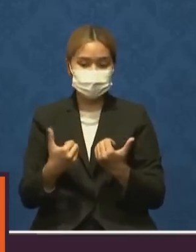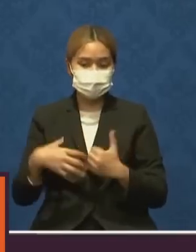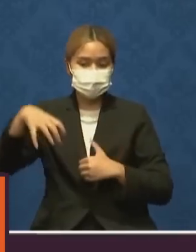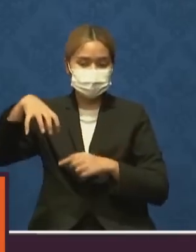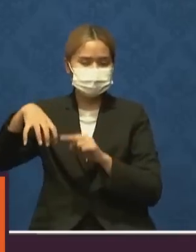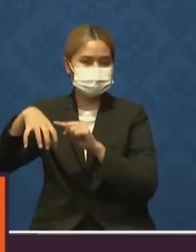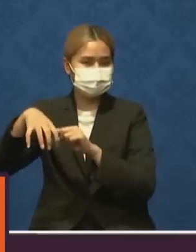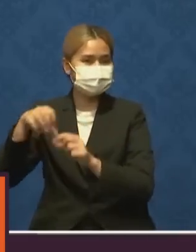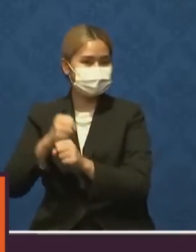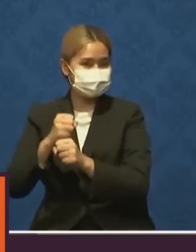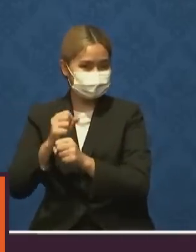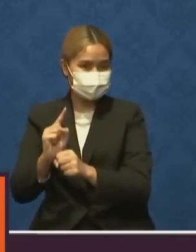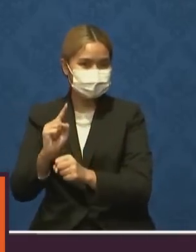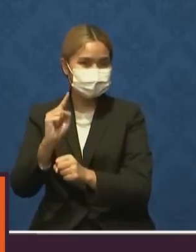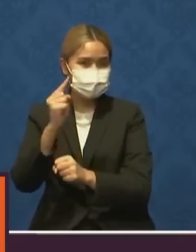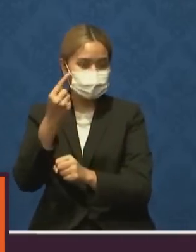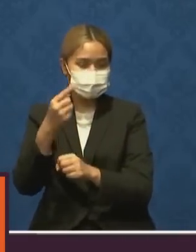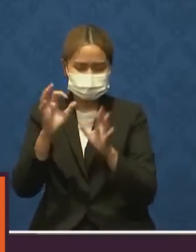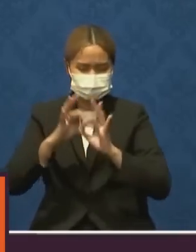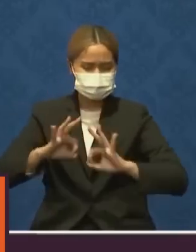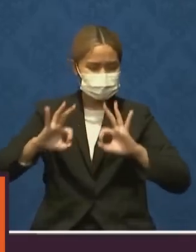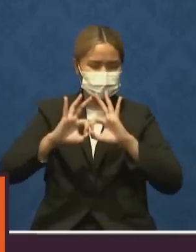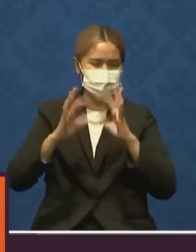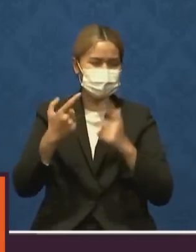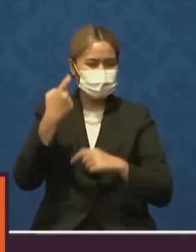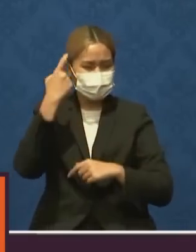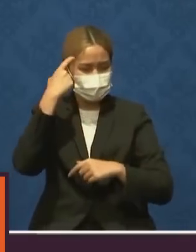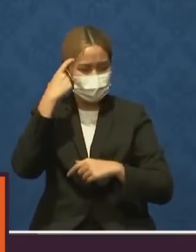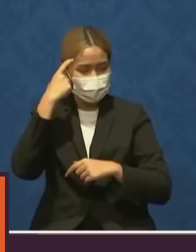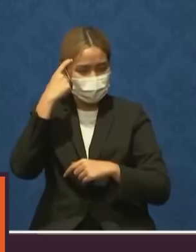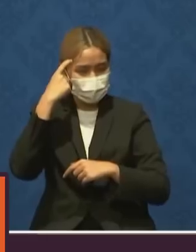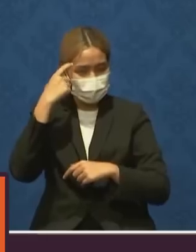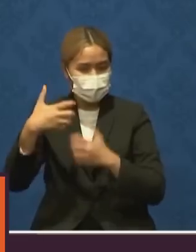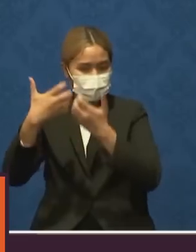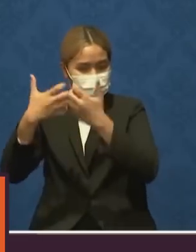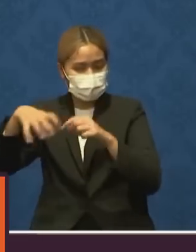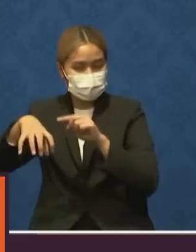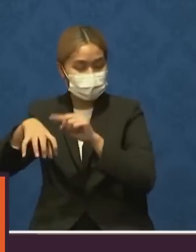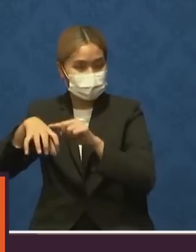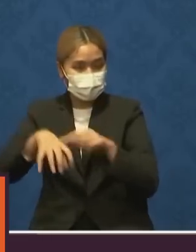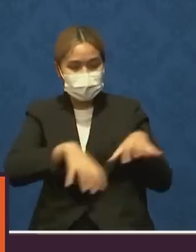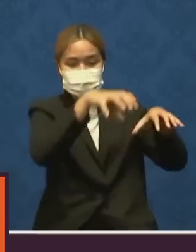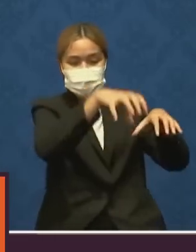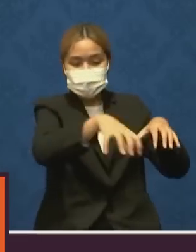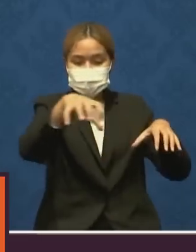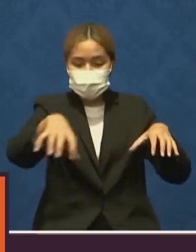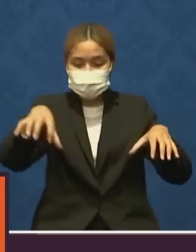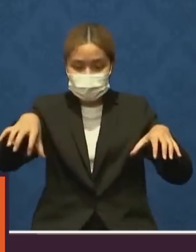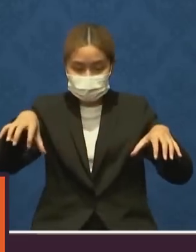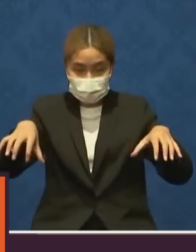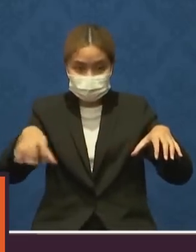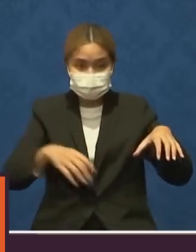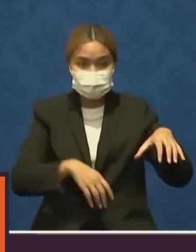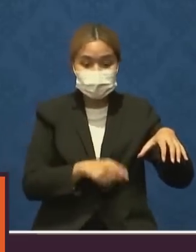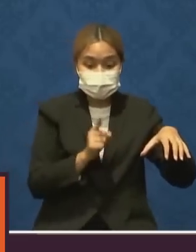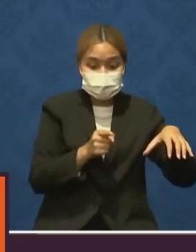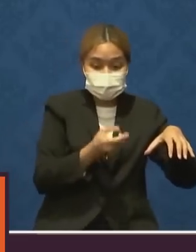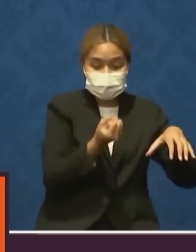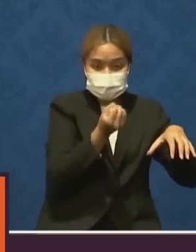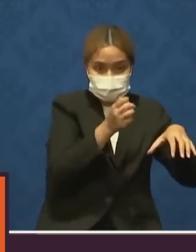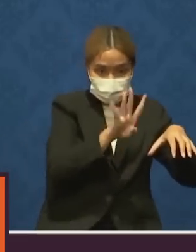10 mW โยไมจำเป็ครับเหใหมีโไ้ฟ้าเกินเพิ่มจ 14 โลงเป็ 15 โลงเพื่อะไรกนะคร